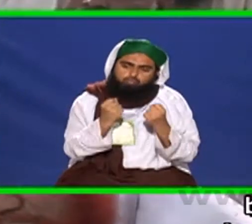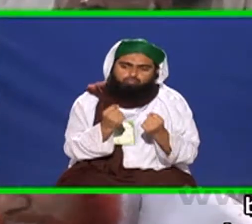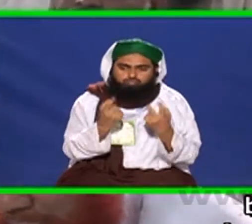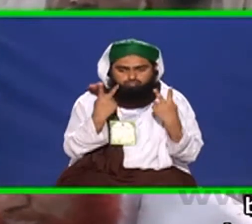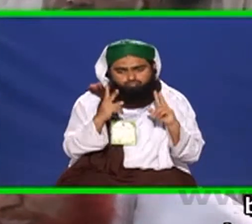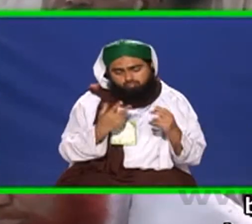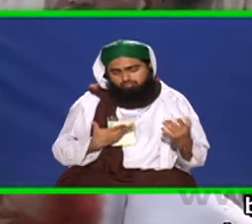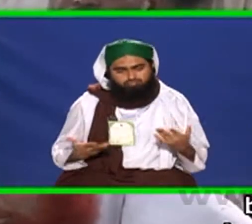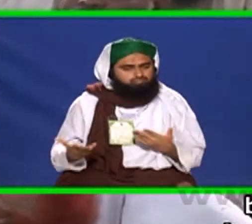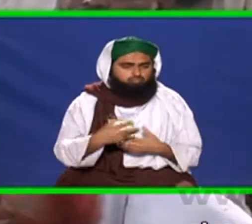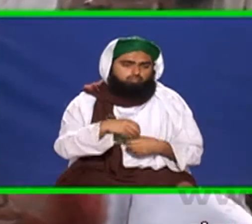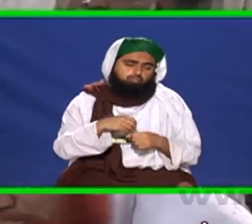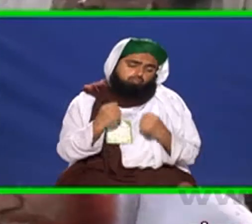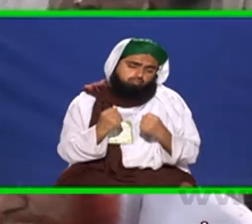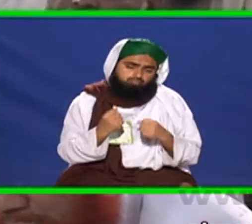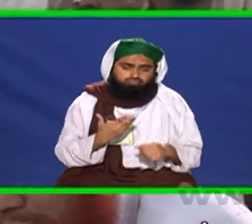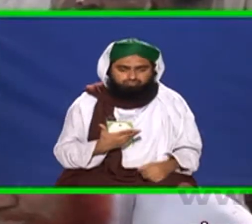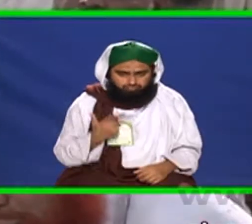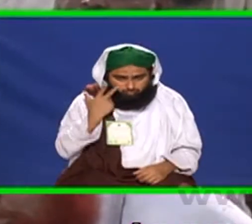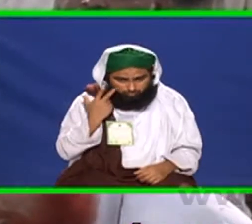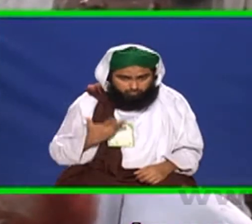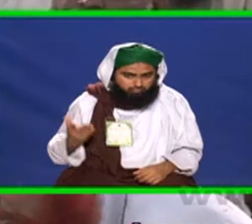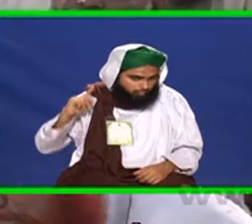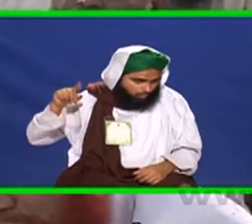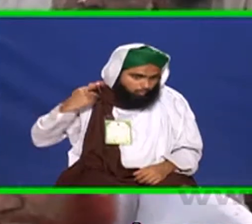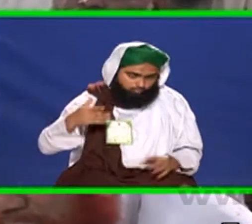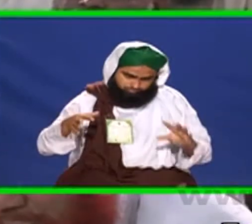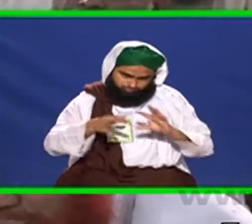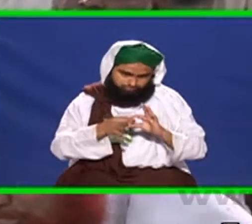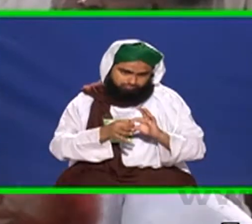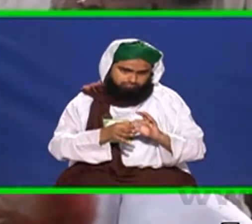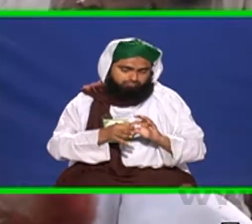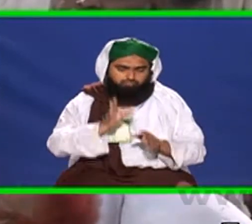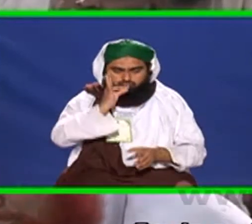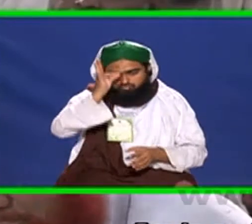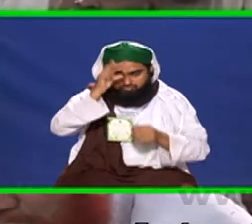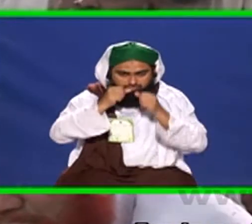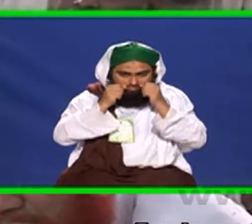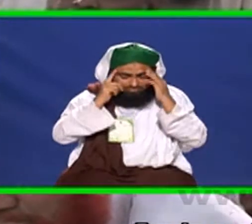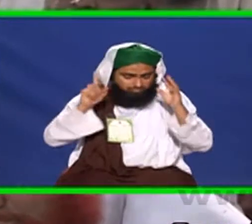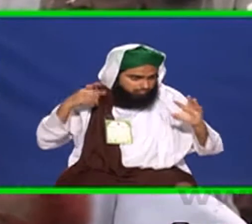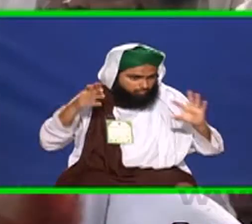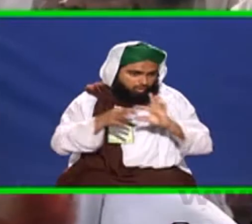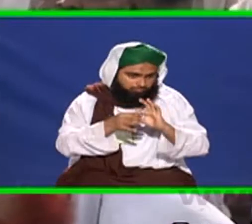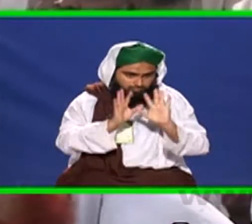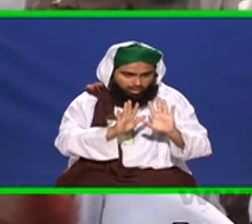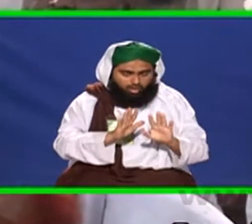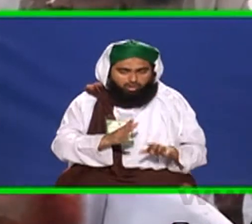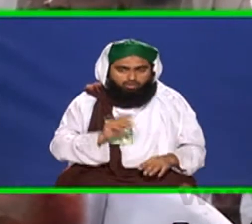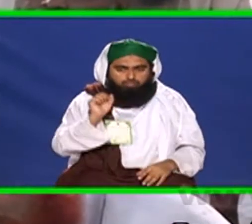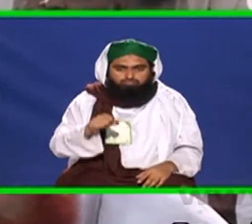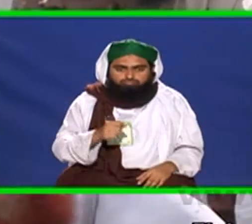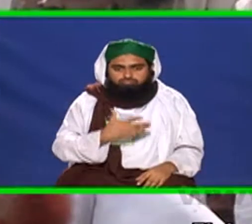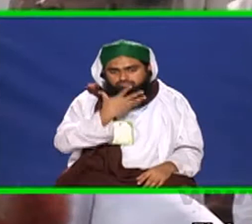جیسوں کے لیے ممکن نہیں۔ آپ غلامی کا دعویٰ کرتے ہیں، سرکار کی غلامی، سب کہیں گے ہاں، تو سرکار نے فرمایا داڑھی بڑھاؤ مجھے پس